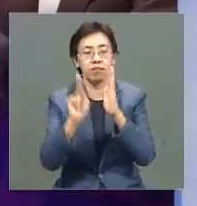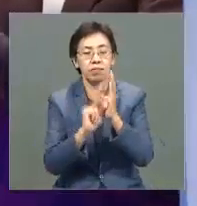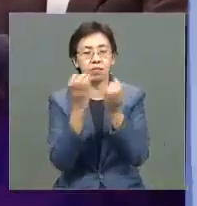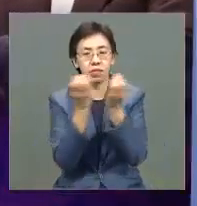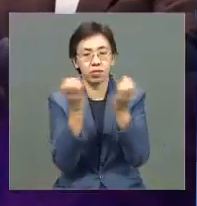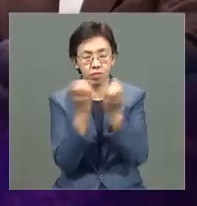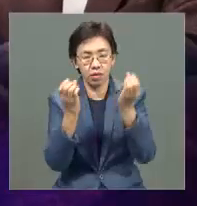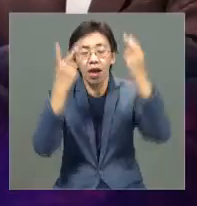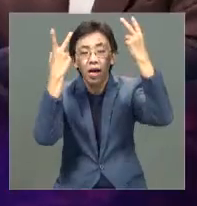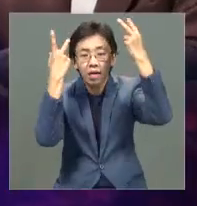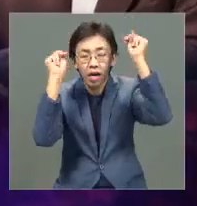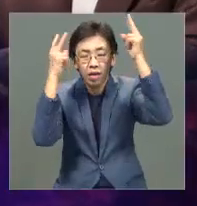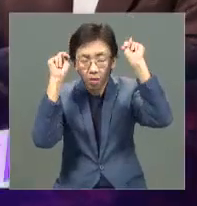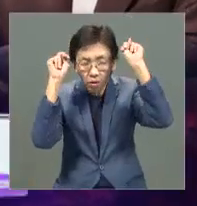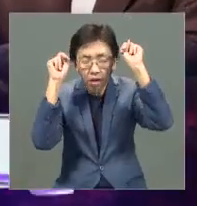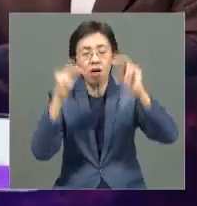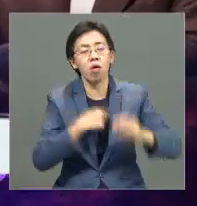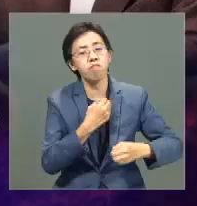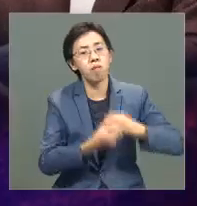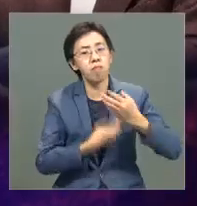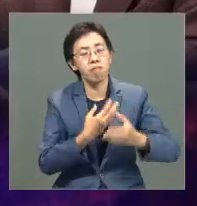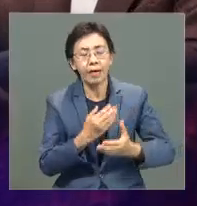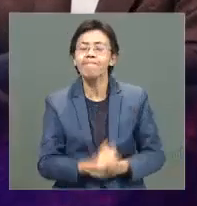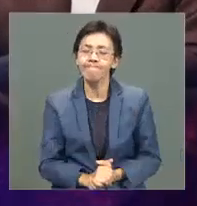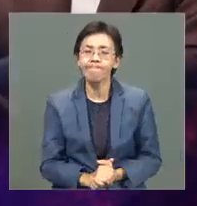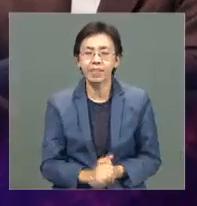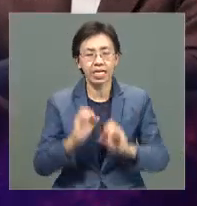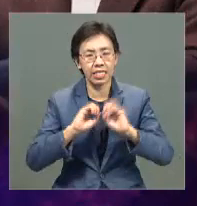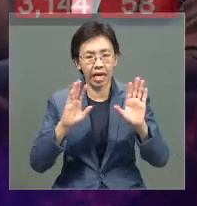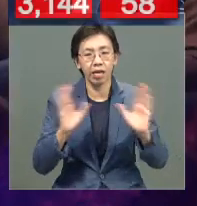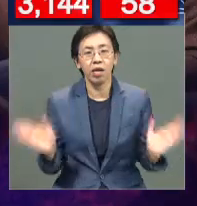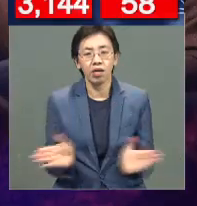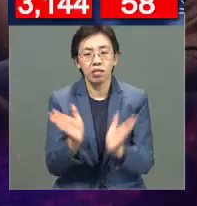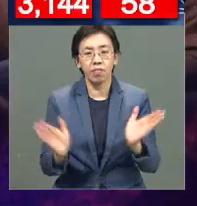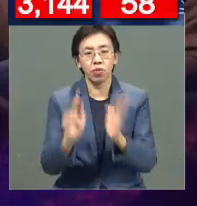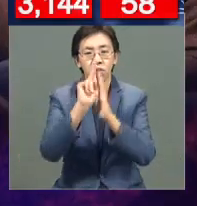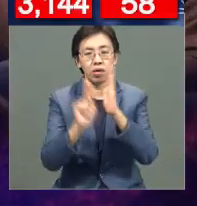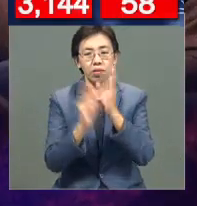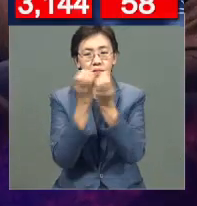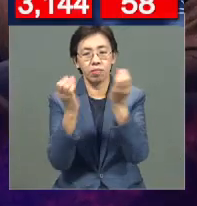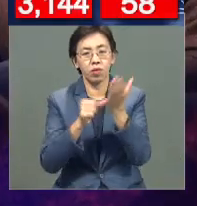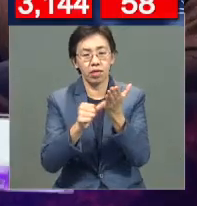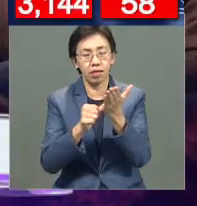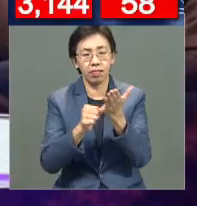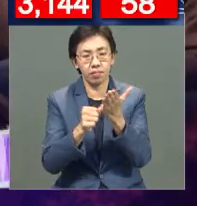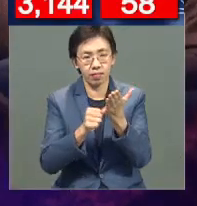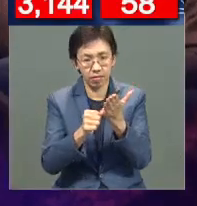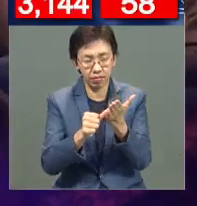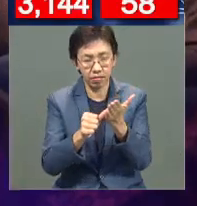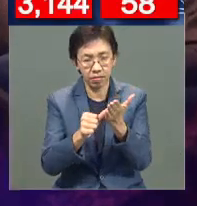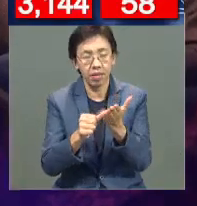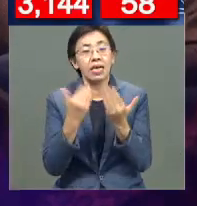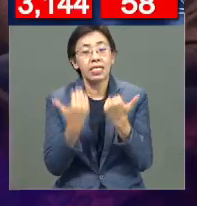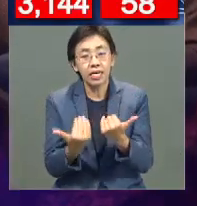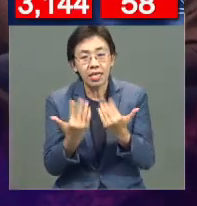จากที่นายกรัฐมนตรีเนี่ยออกมาแสดงท่าทีชัดเจนนะครับว่าสนับสนุนการแก้ไขรัฐธรรมนูญพร้อมกับสั่งเปิด